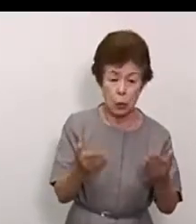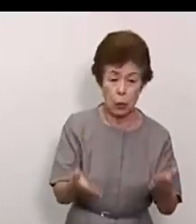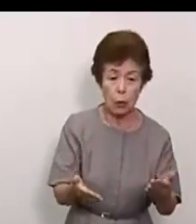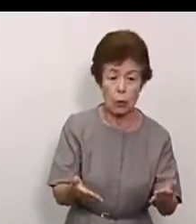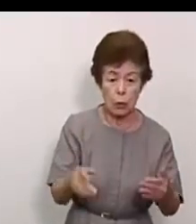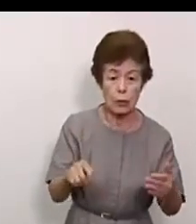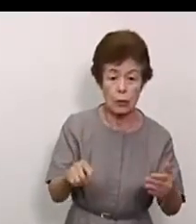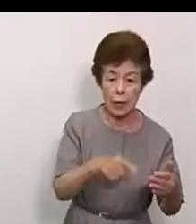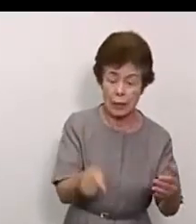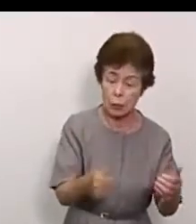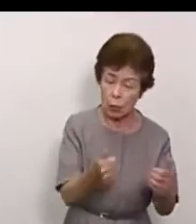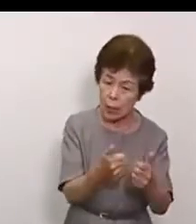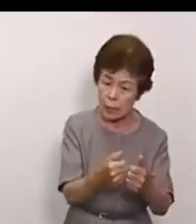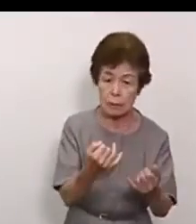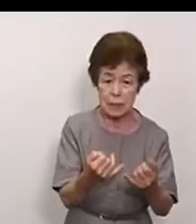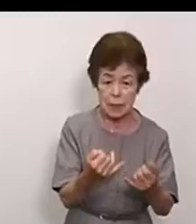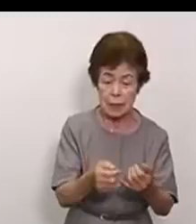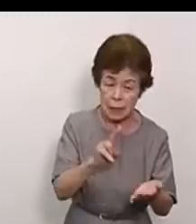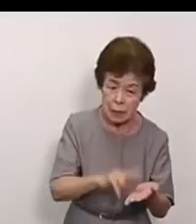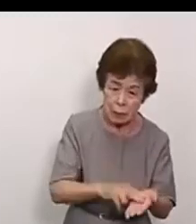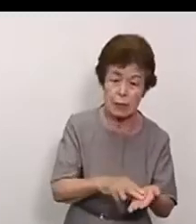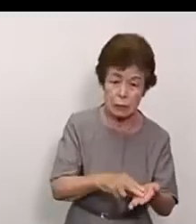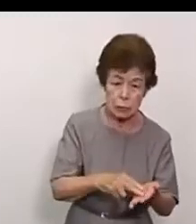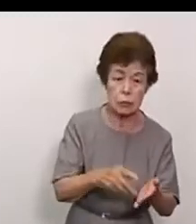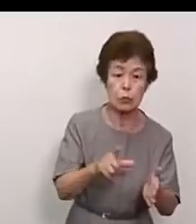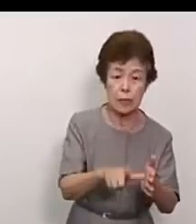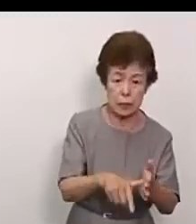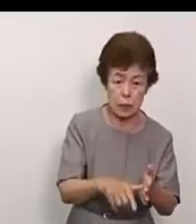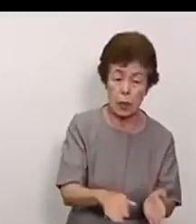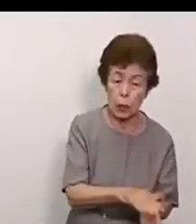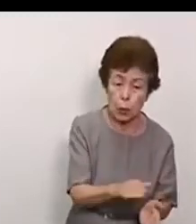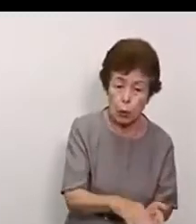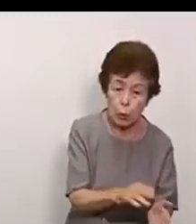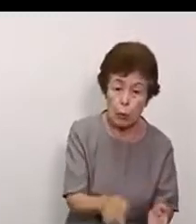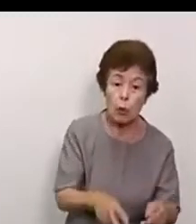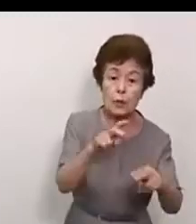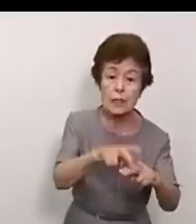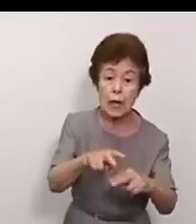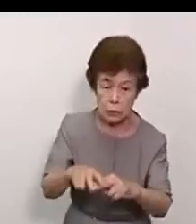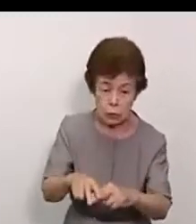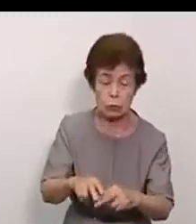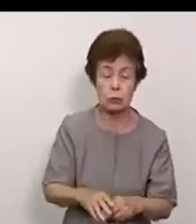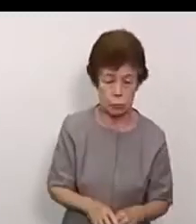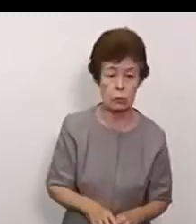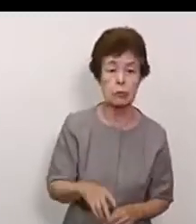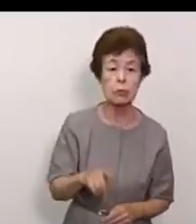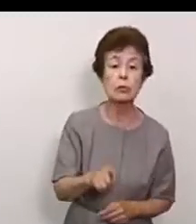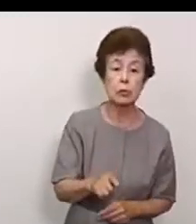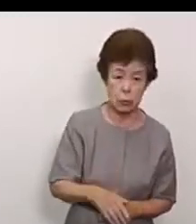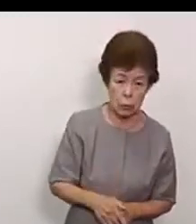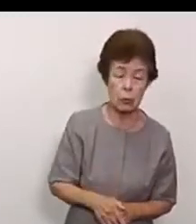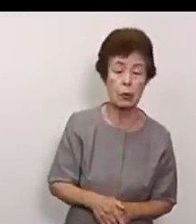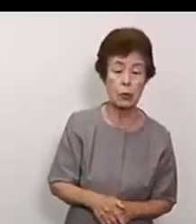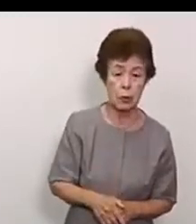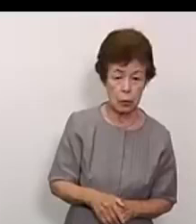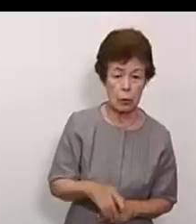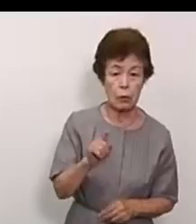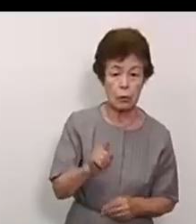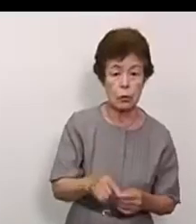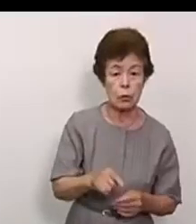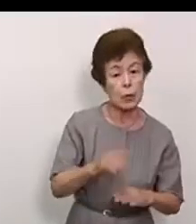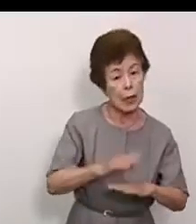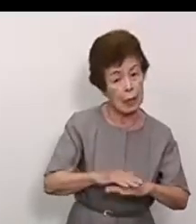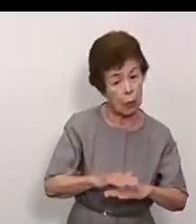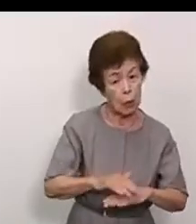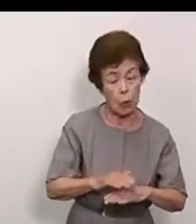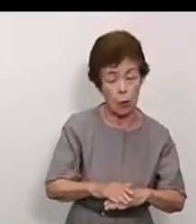数学級だとかっていうことを独自のこう、まあ、打ち出し方として何か取り組みを進めていきたいということもお考えでいらっしゃるんですか？ そう